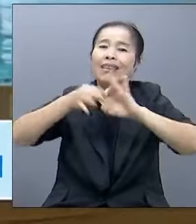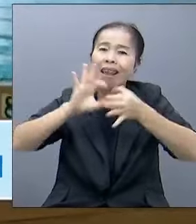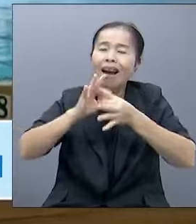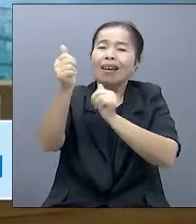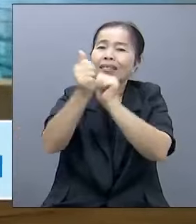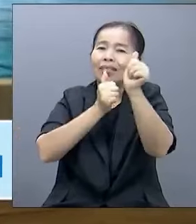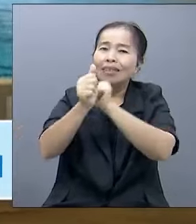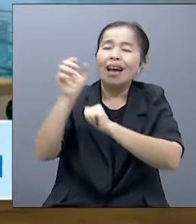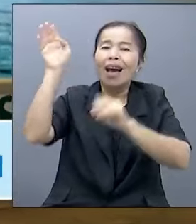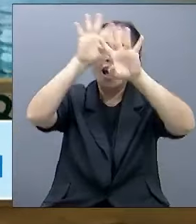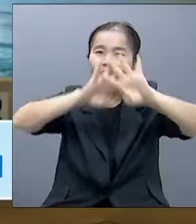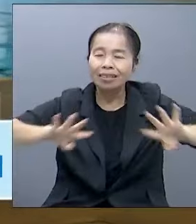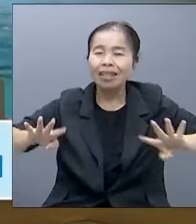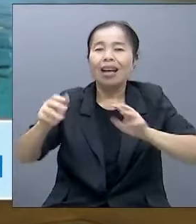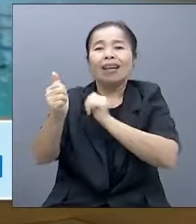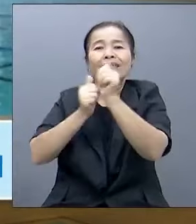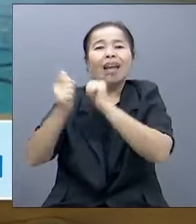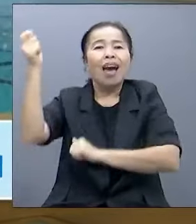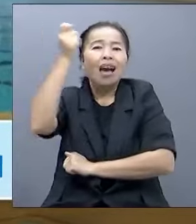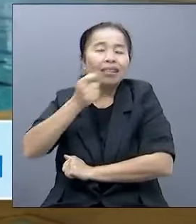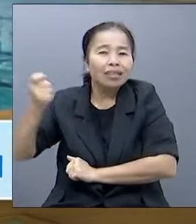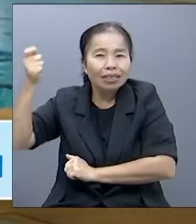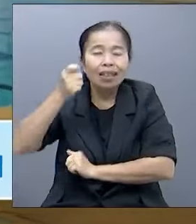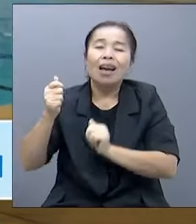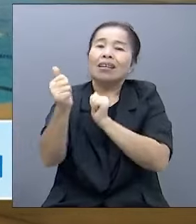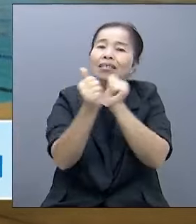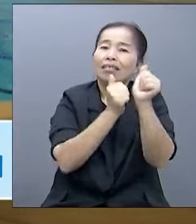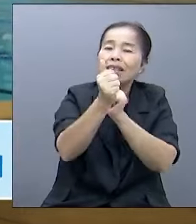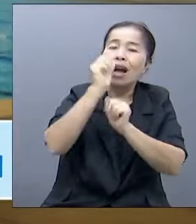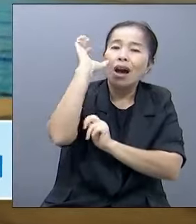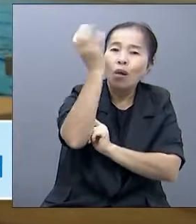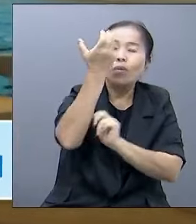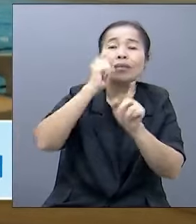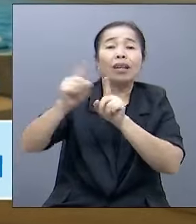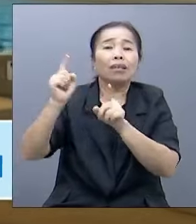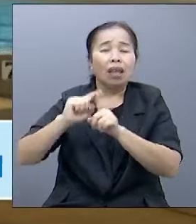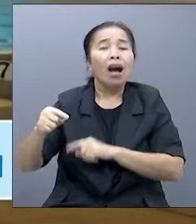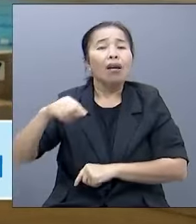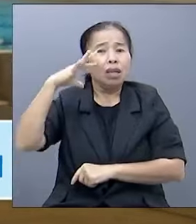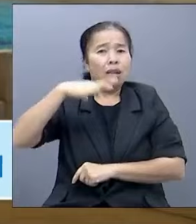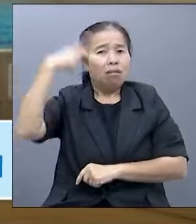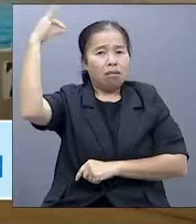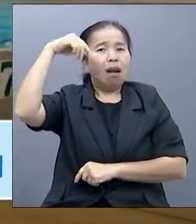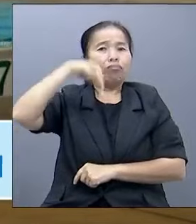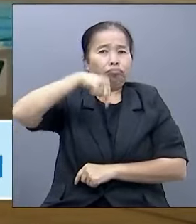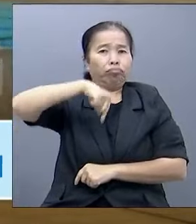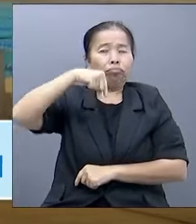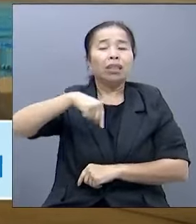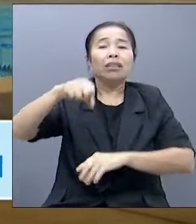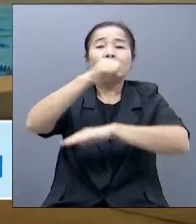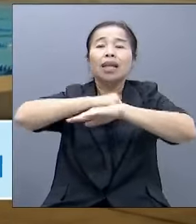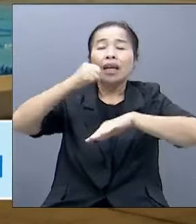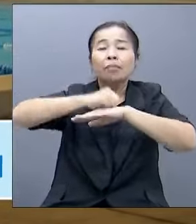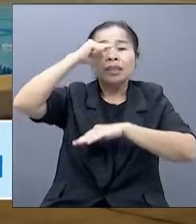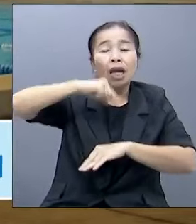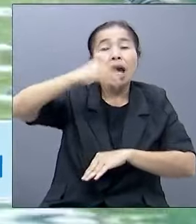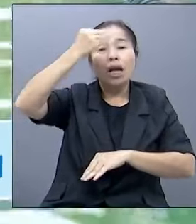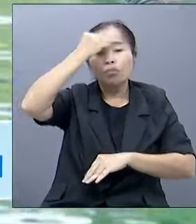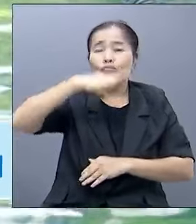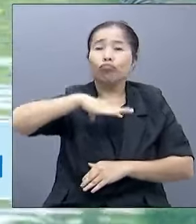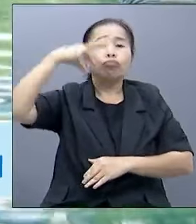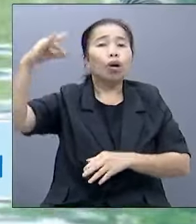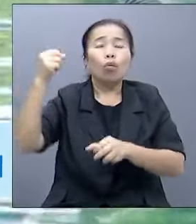งแชมป์เอเชียหรือชิงแชมป์ระดับโลกเขาก็จะใช้ศูนย์ไทยญี่ปุ่นเนี่ยเป็นส่วนหนึ่งด้วยเสมอเ